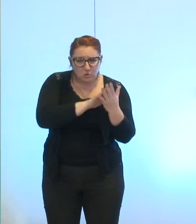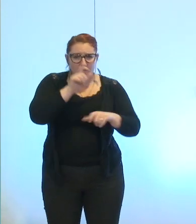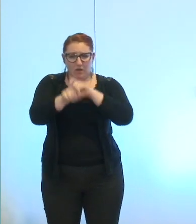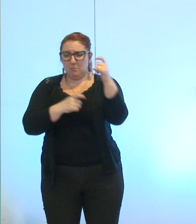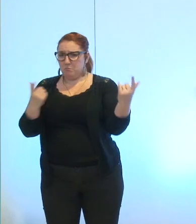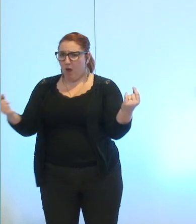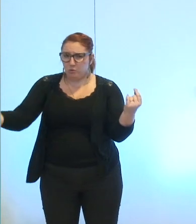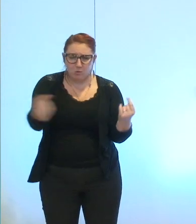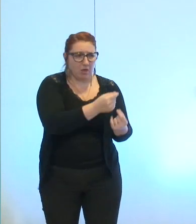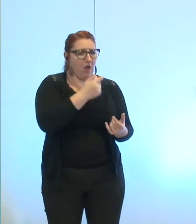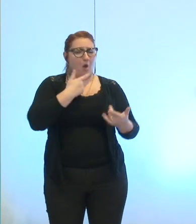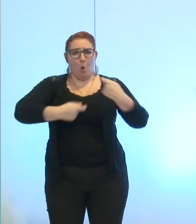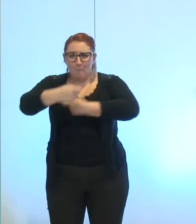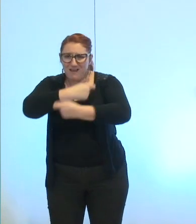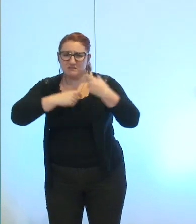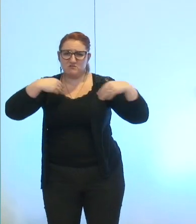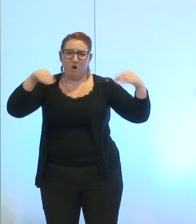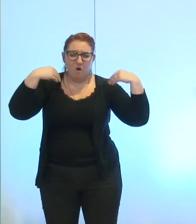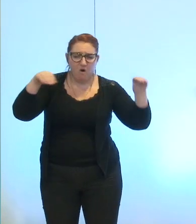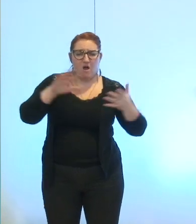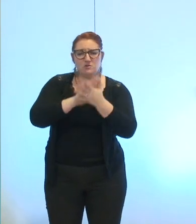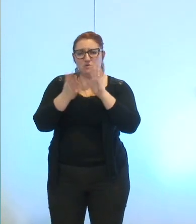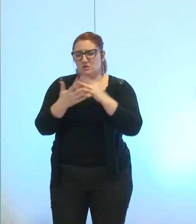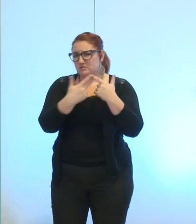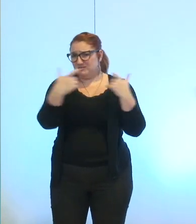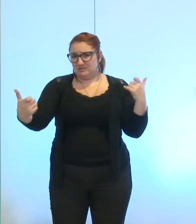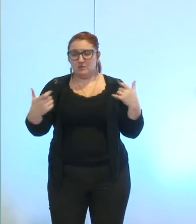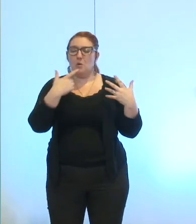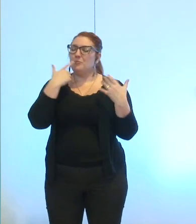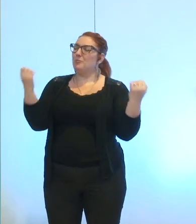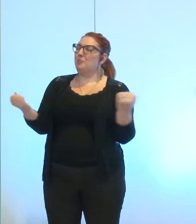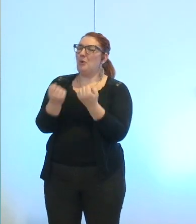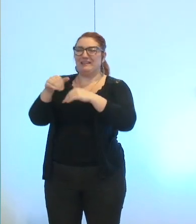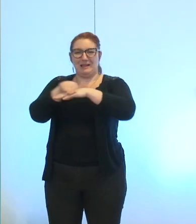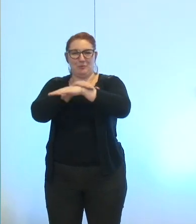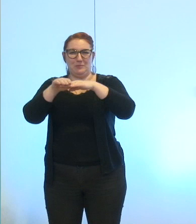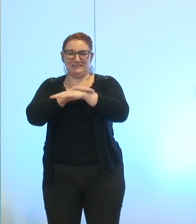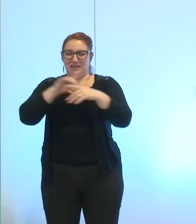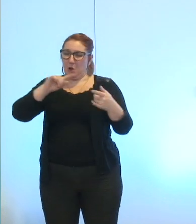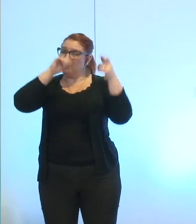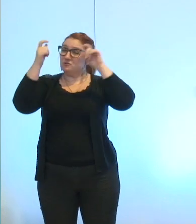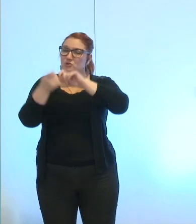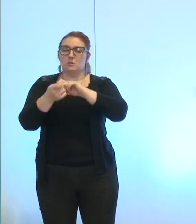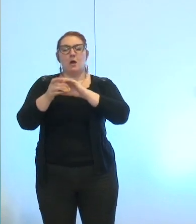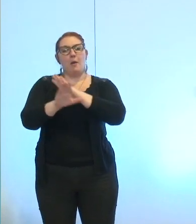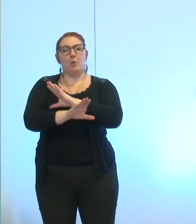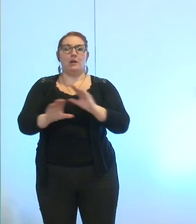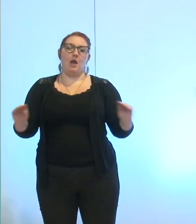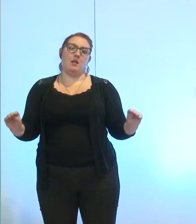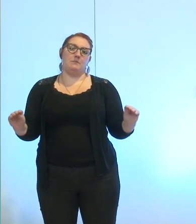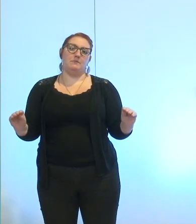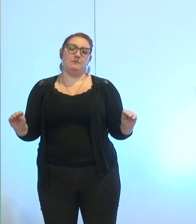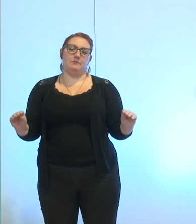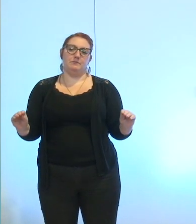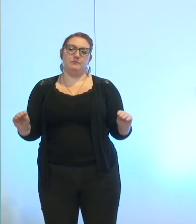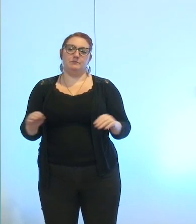associations et ainsi aborder le changement de la politique publicitaire d'une manière plus apaisée 10 jours après avoir